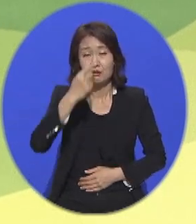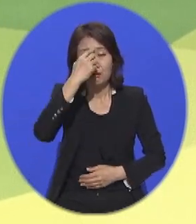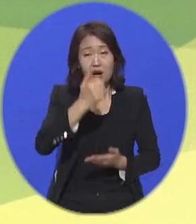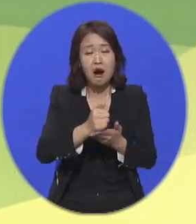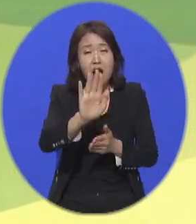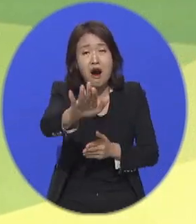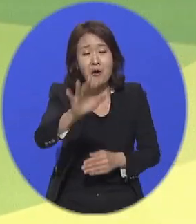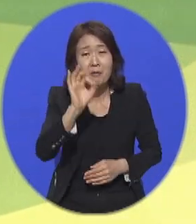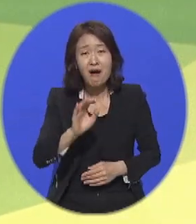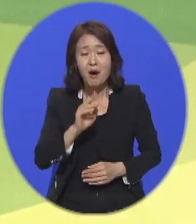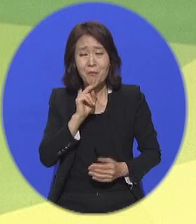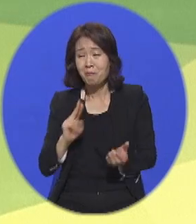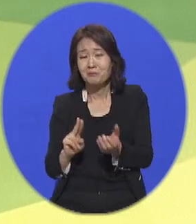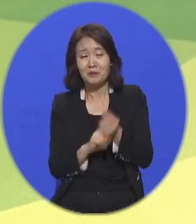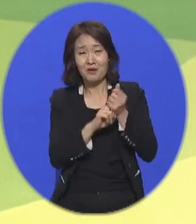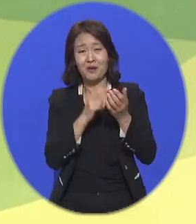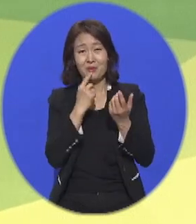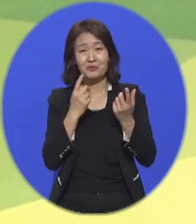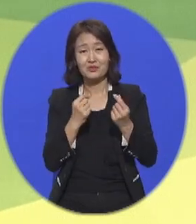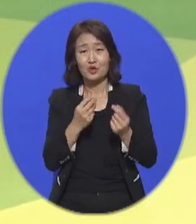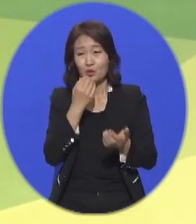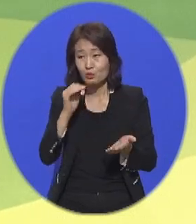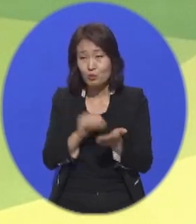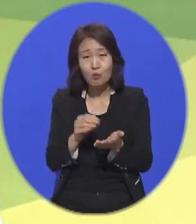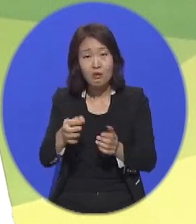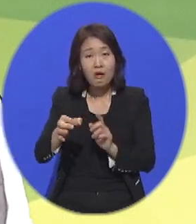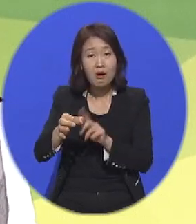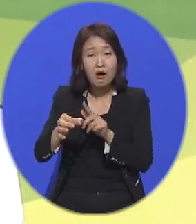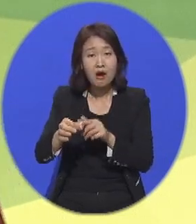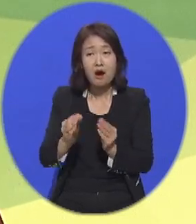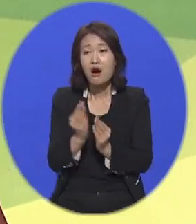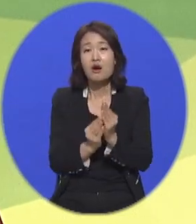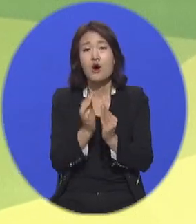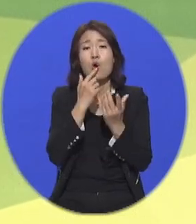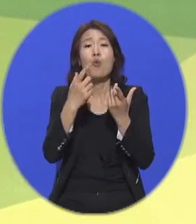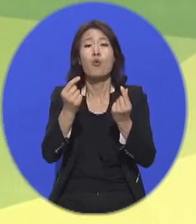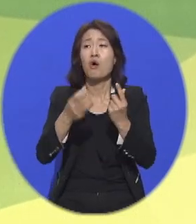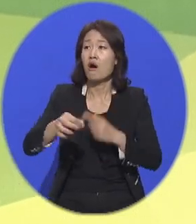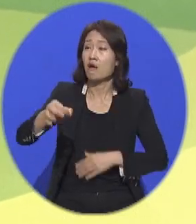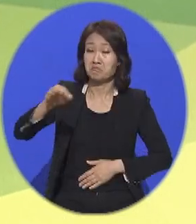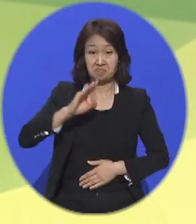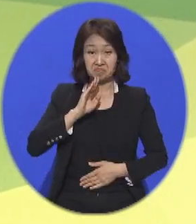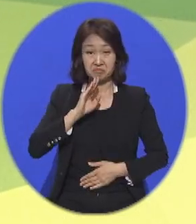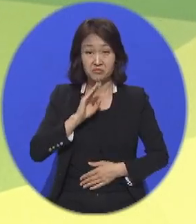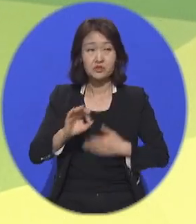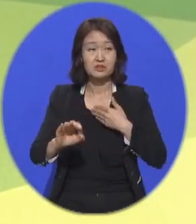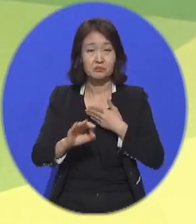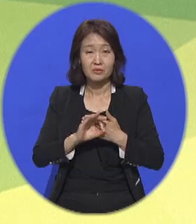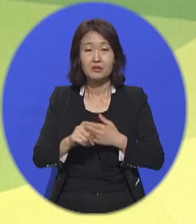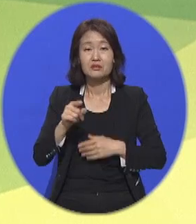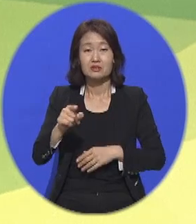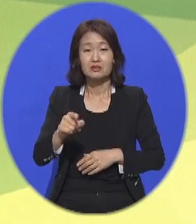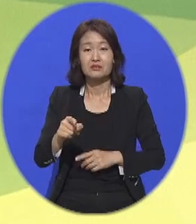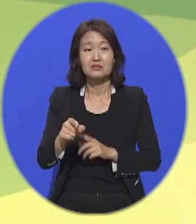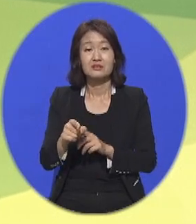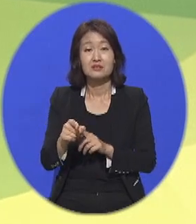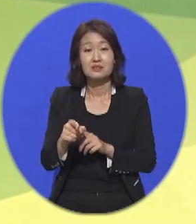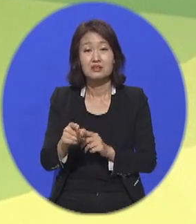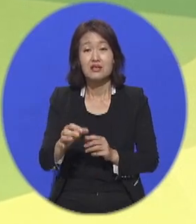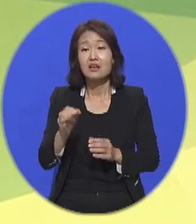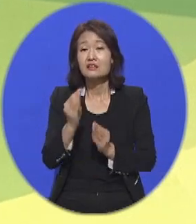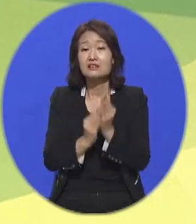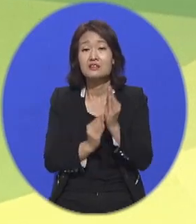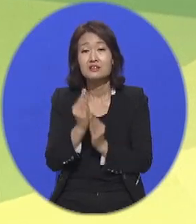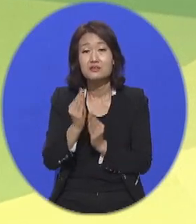아니, 정말 기적같이 이 돌멩이 가격이 금덩이같이 올라갔습니다. 그래, 그러면 이제 금